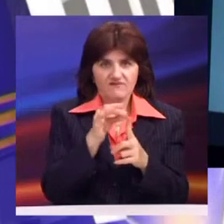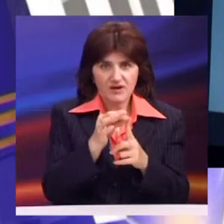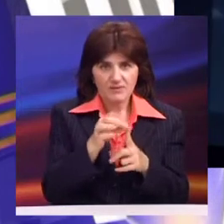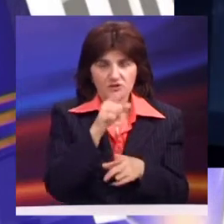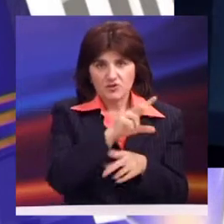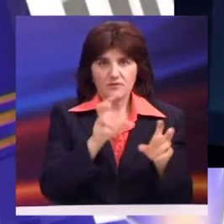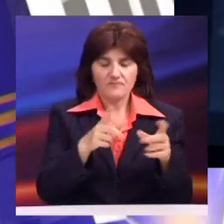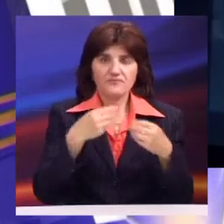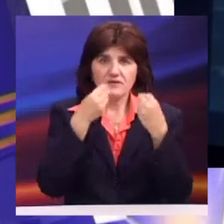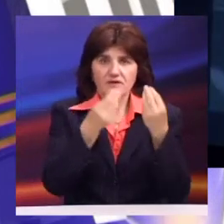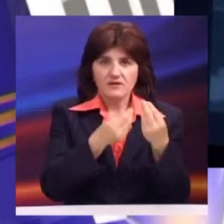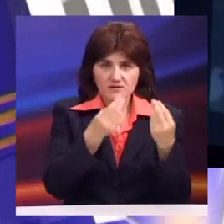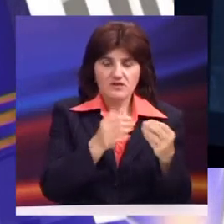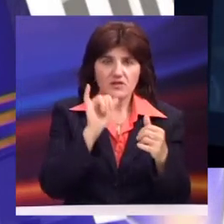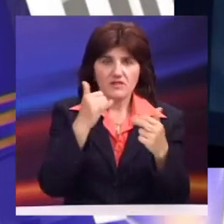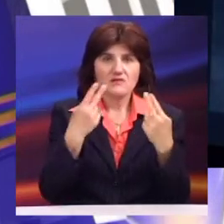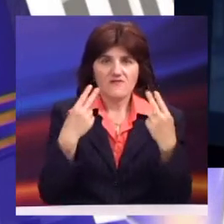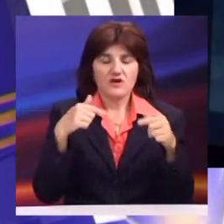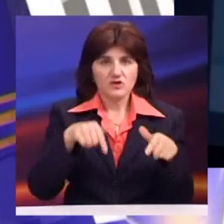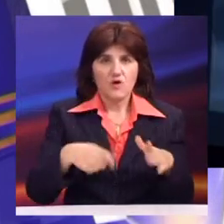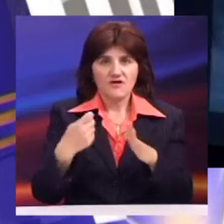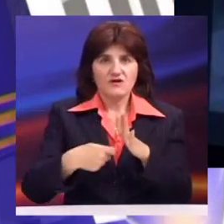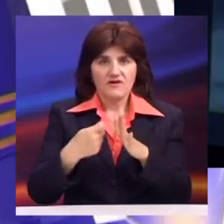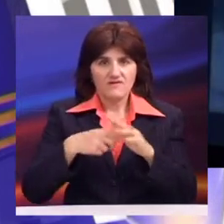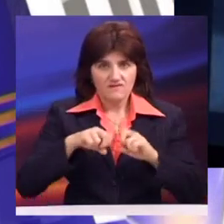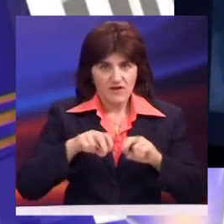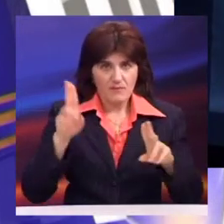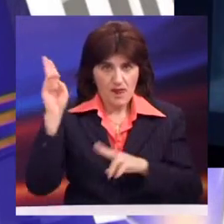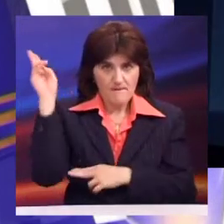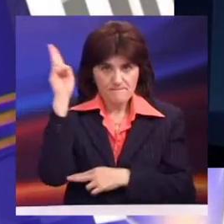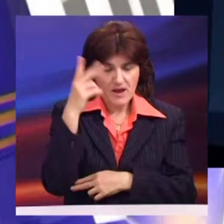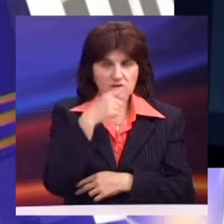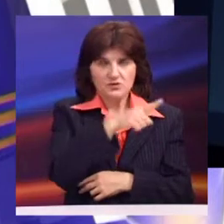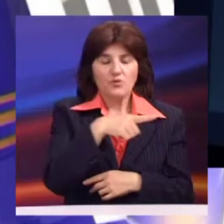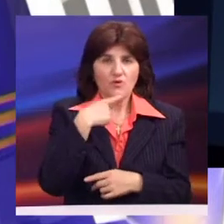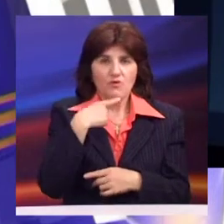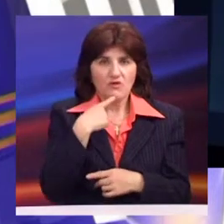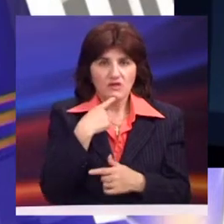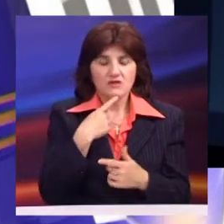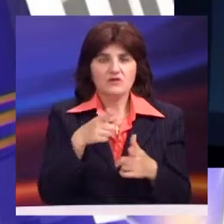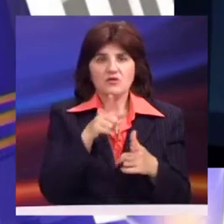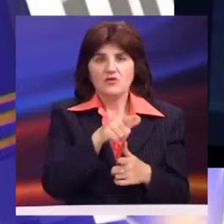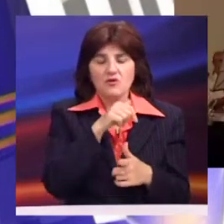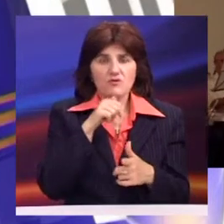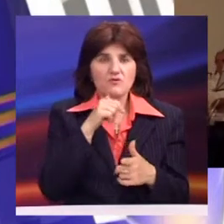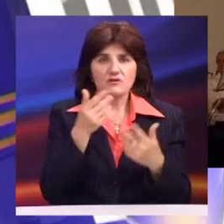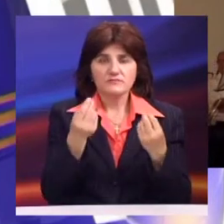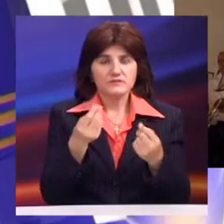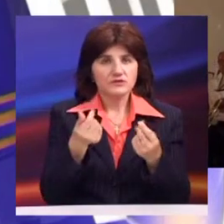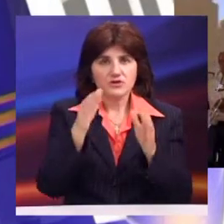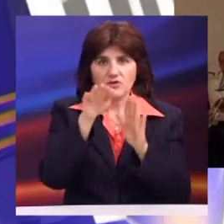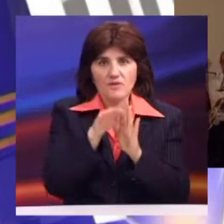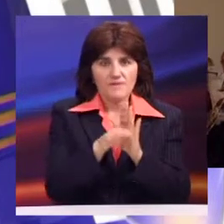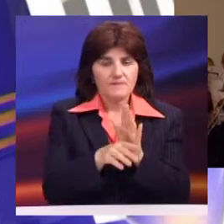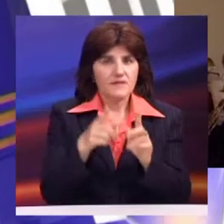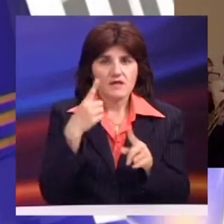izjavi za Jueko televiziju, osim što je istakao značaj festivala evropskog filma Palić, naglasio je da su činjenice oko drastično